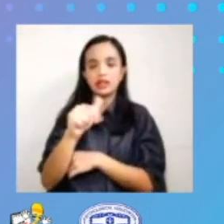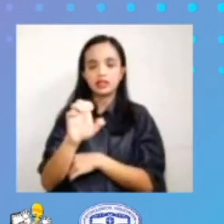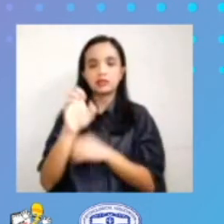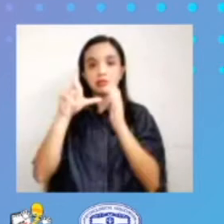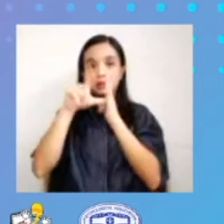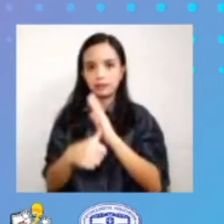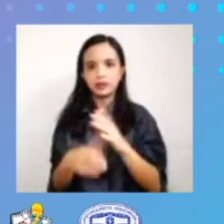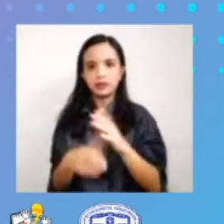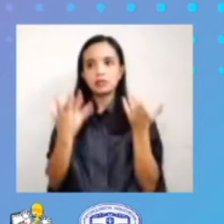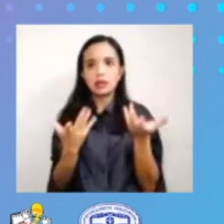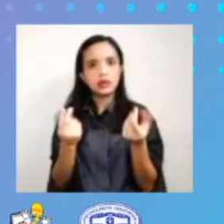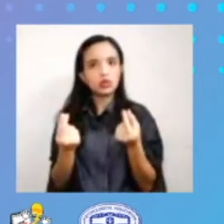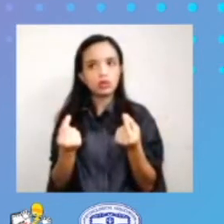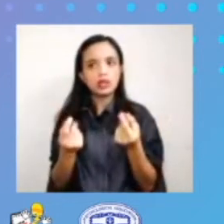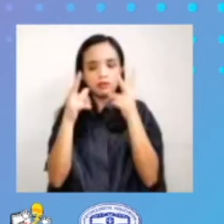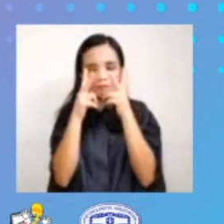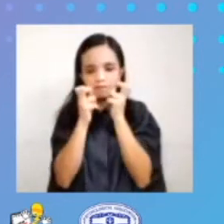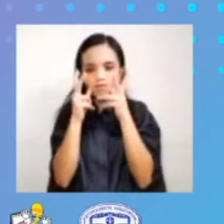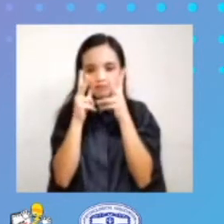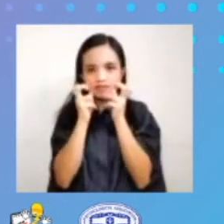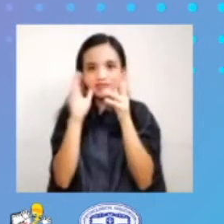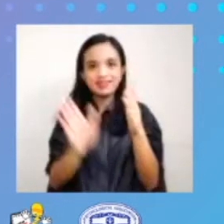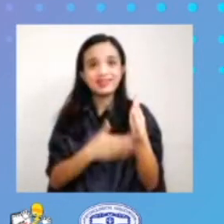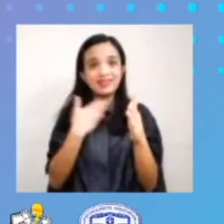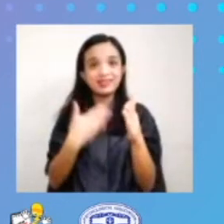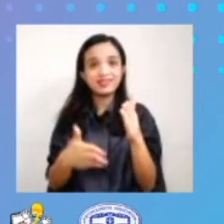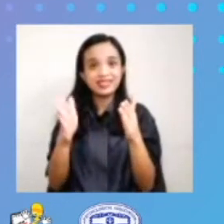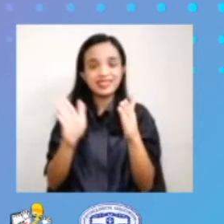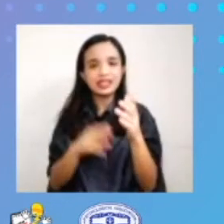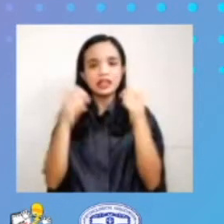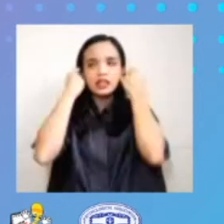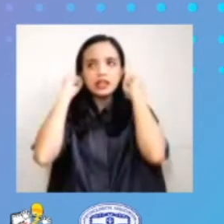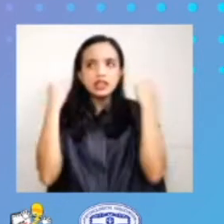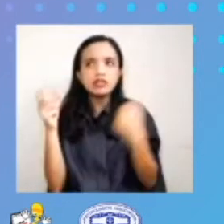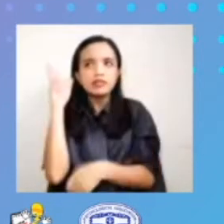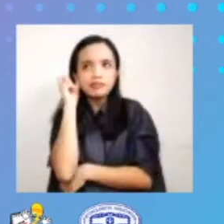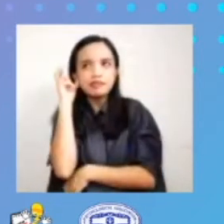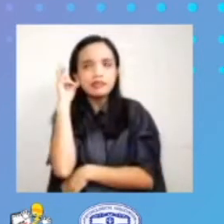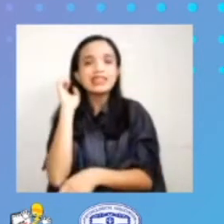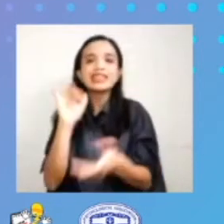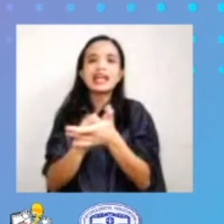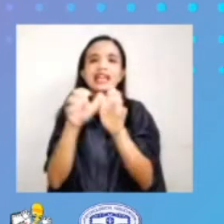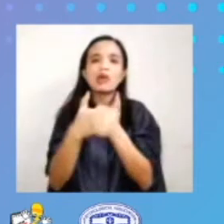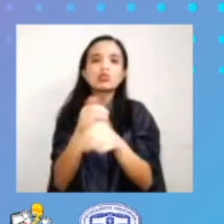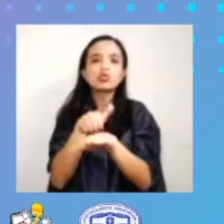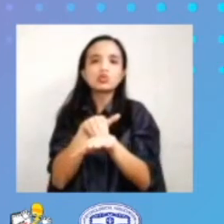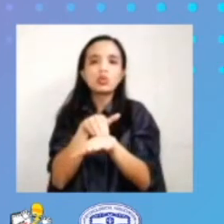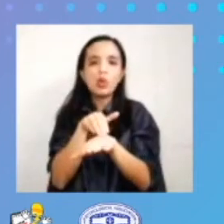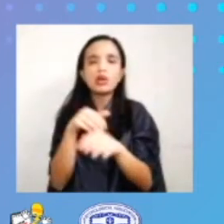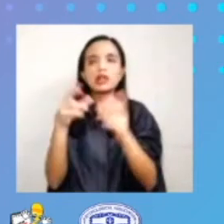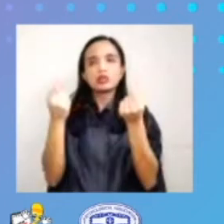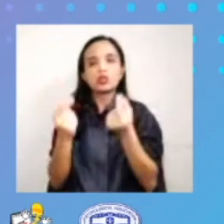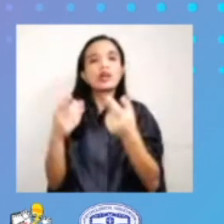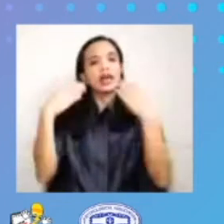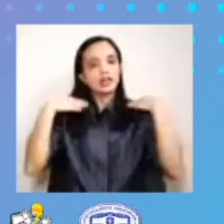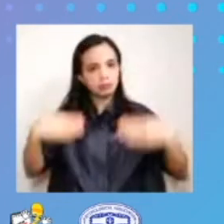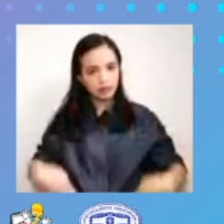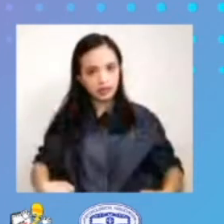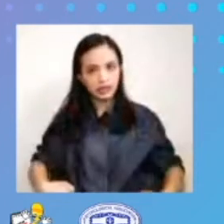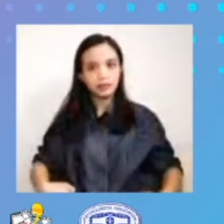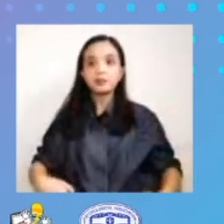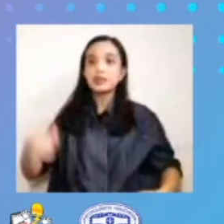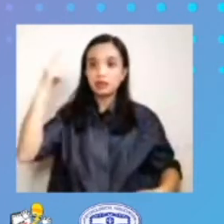image of me doing it. Diba? So that's the beginning of habit eh. Yeah. That's the beginning of